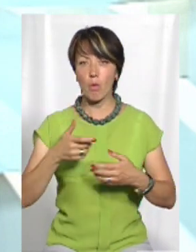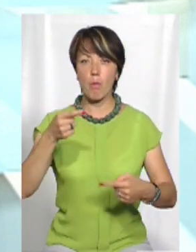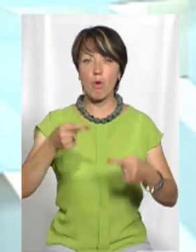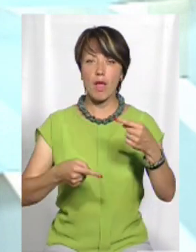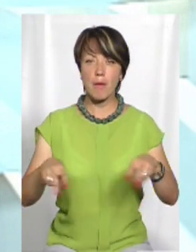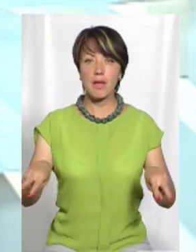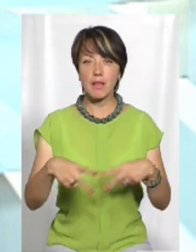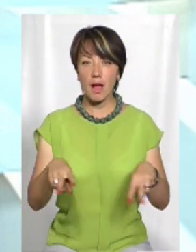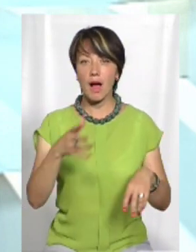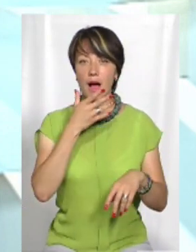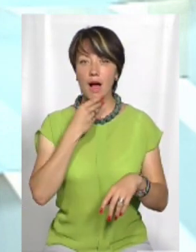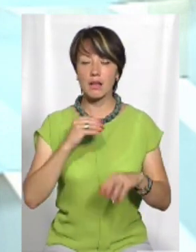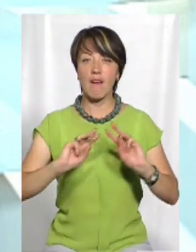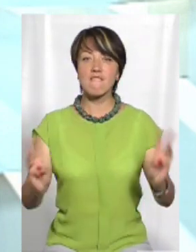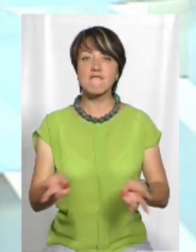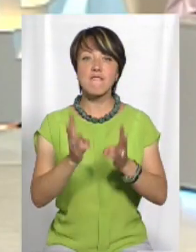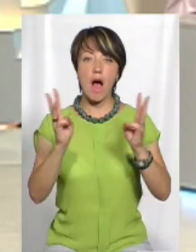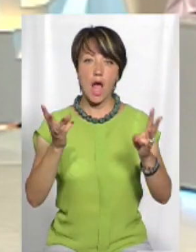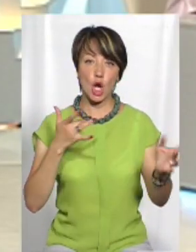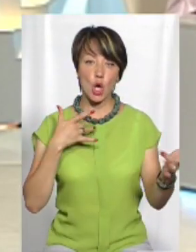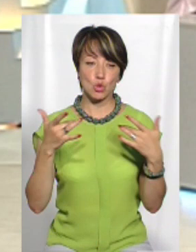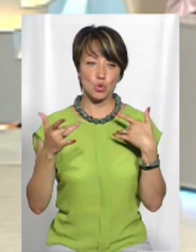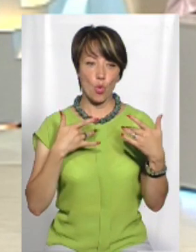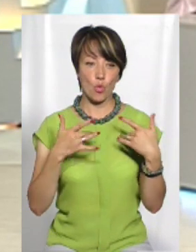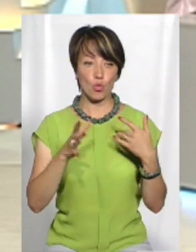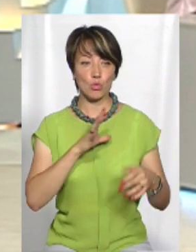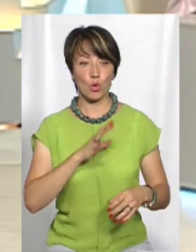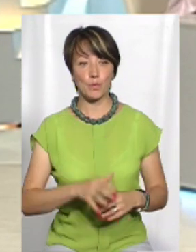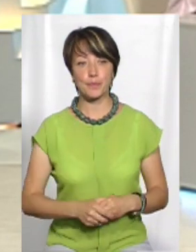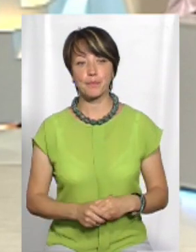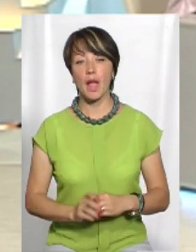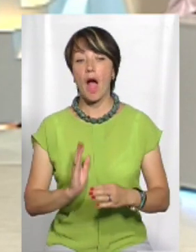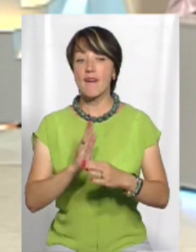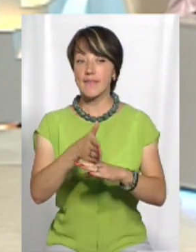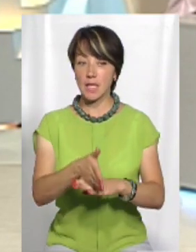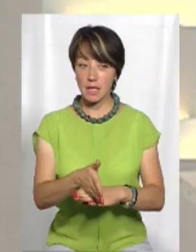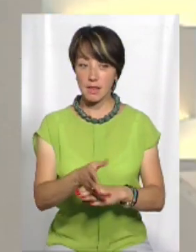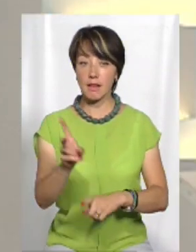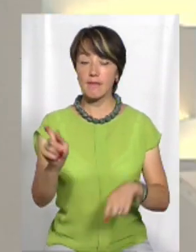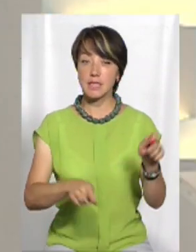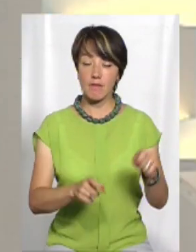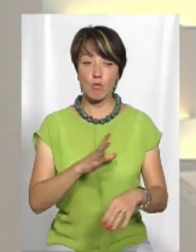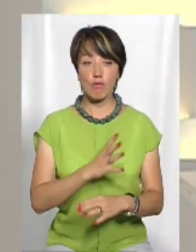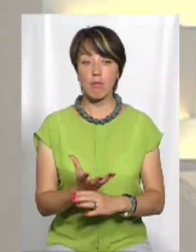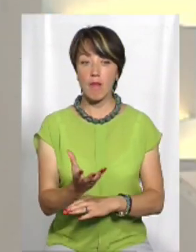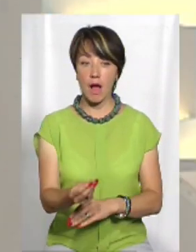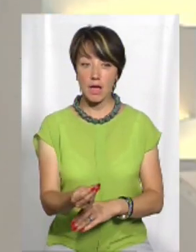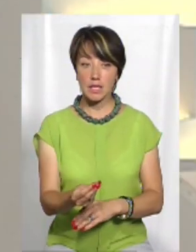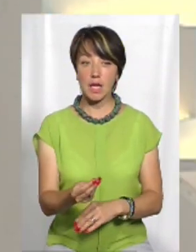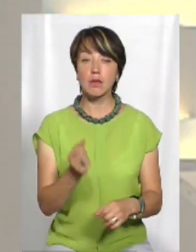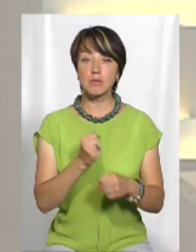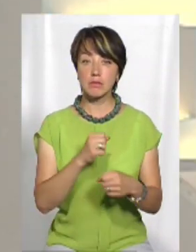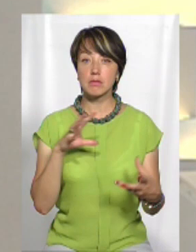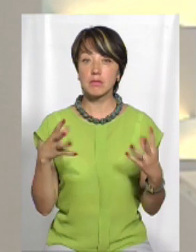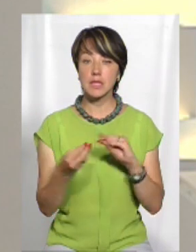станцями, і гарне фаєр-шоу дуже було. От вхід також на фестиваль був платним. Так. Уже